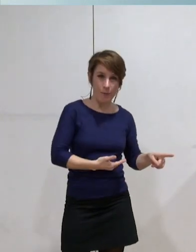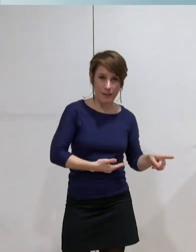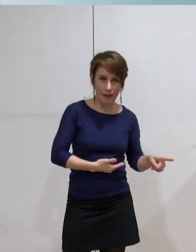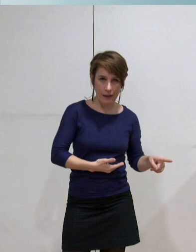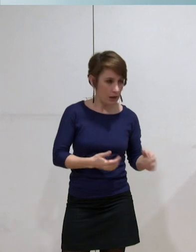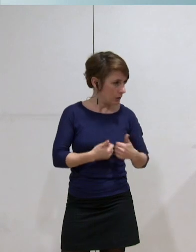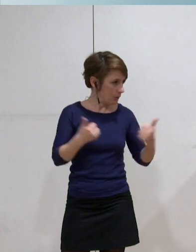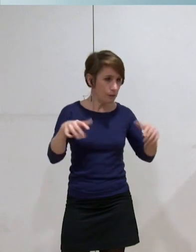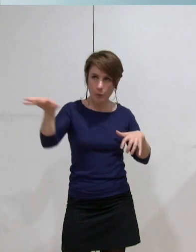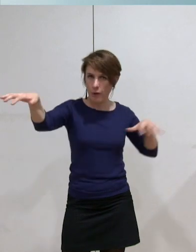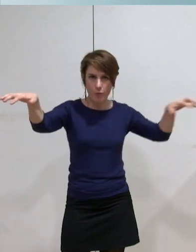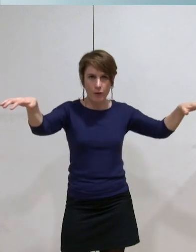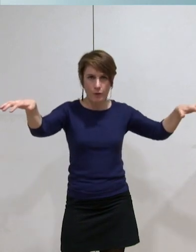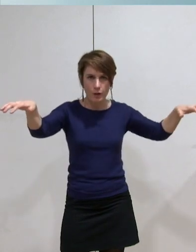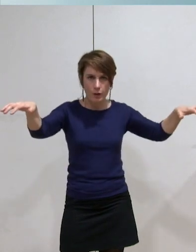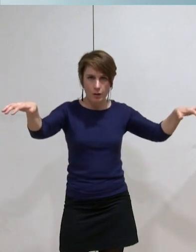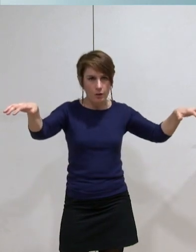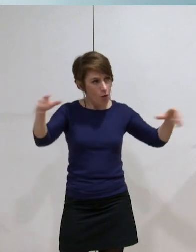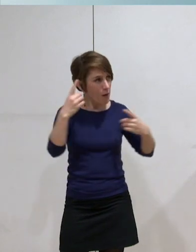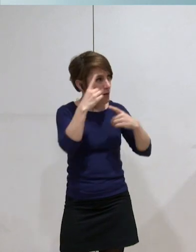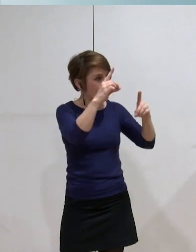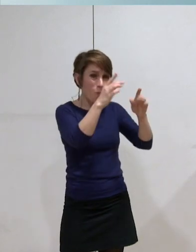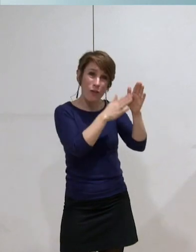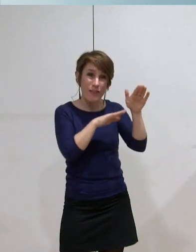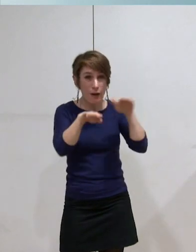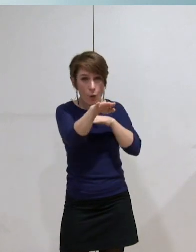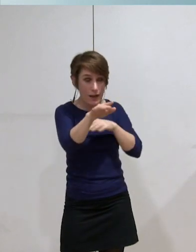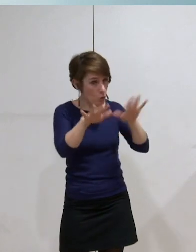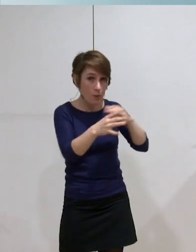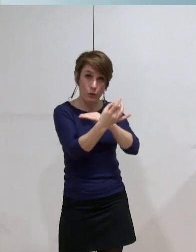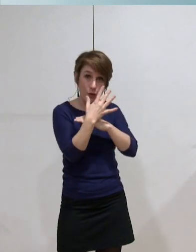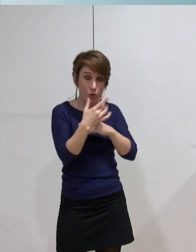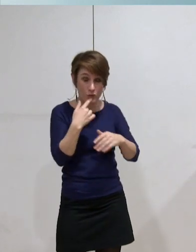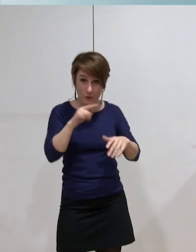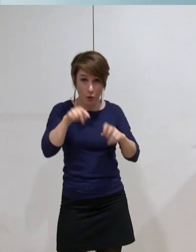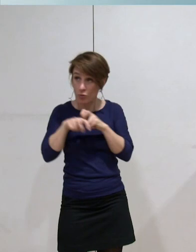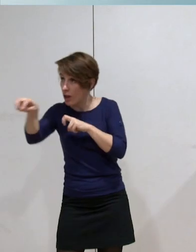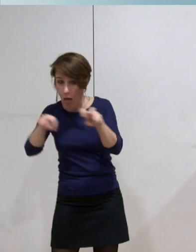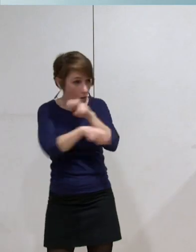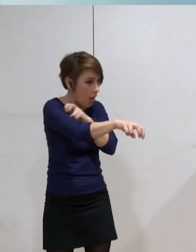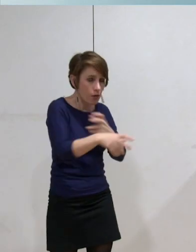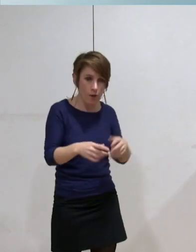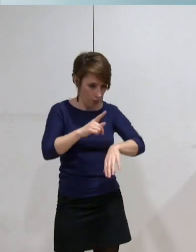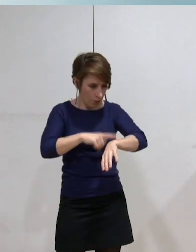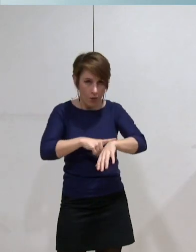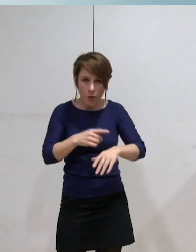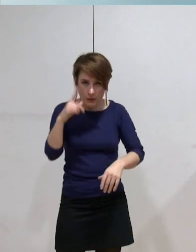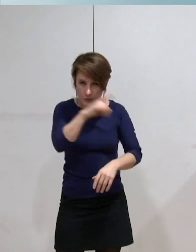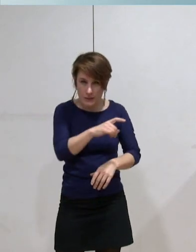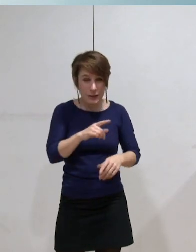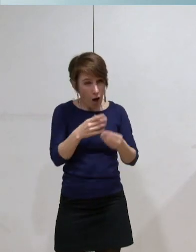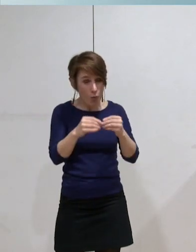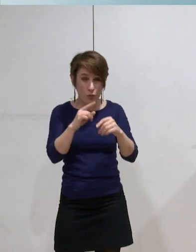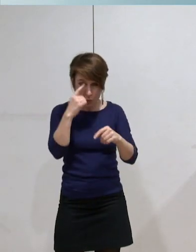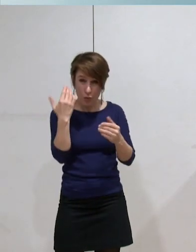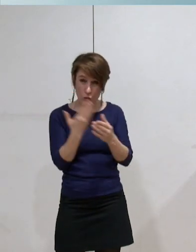dérogation sans aucune garantie que le regroupement de Frat soit accepté le timing est de plus très contraignant il faut retirer le dossier de demande